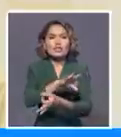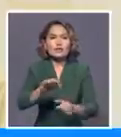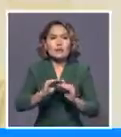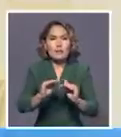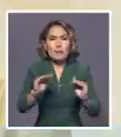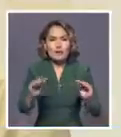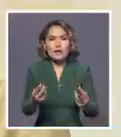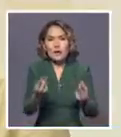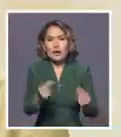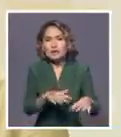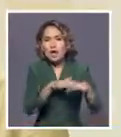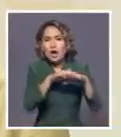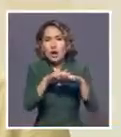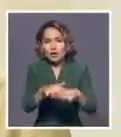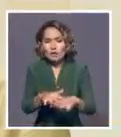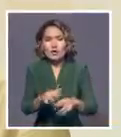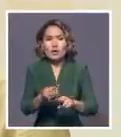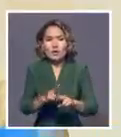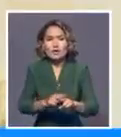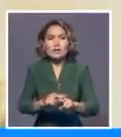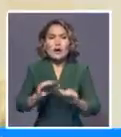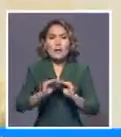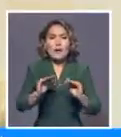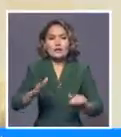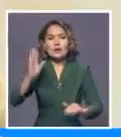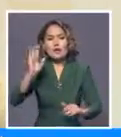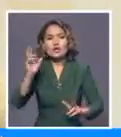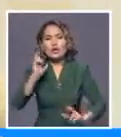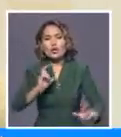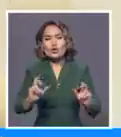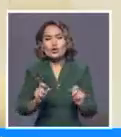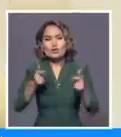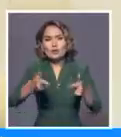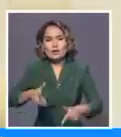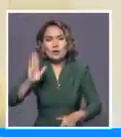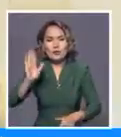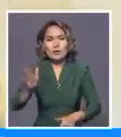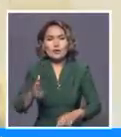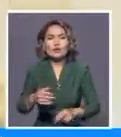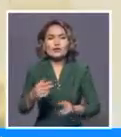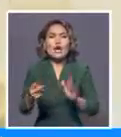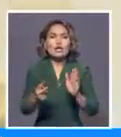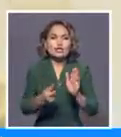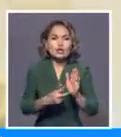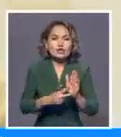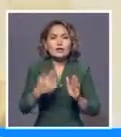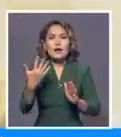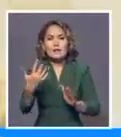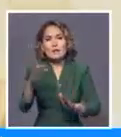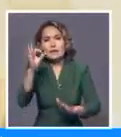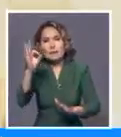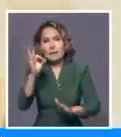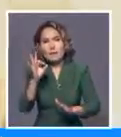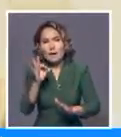мемлекеттің премиясы бар. Мемлекеттік премиясы 5%, жетім балалар, мүгедек балаларға 7%-ға